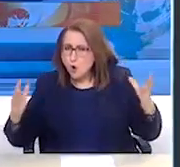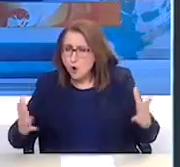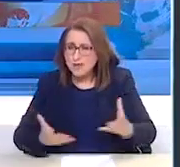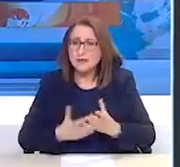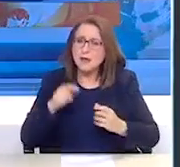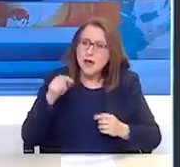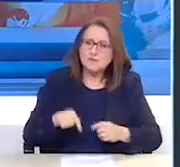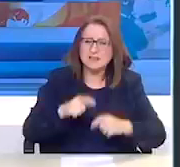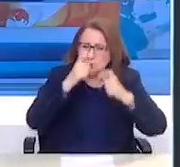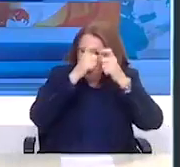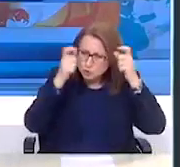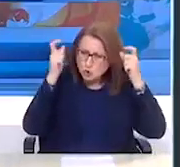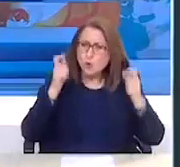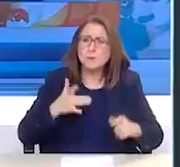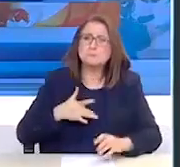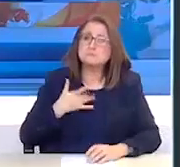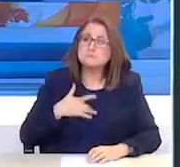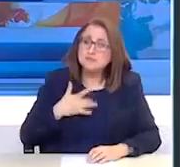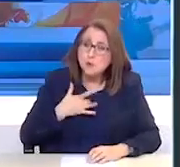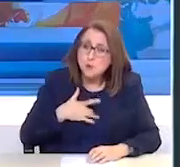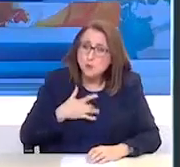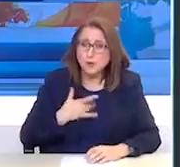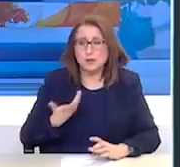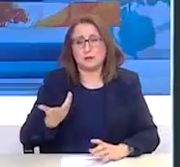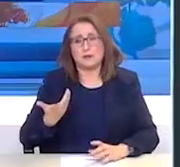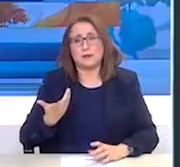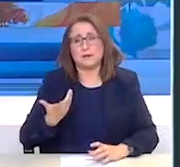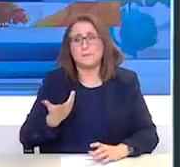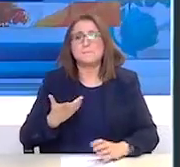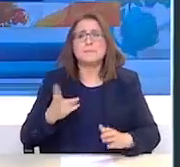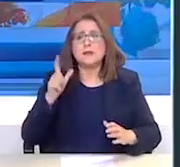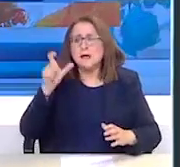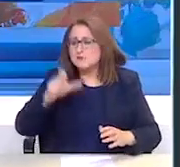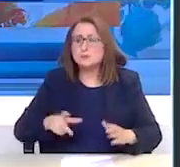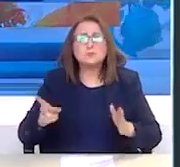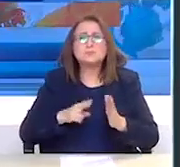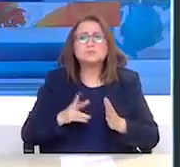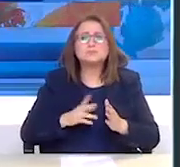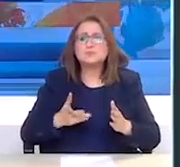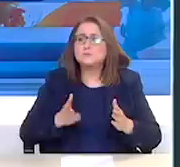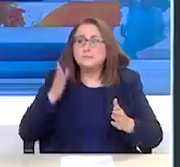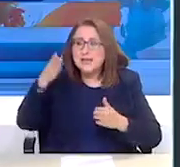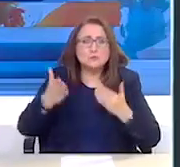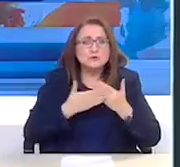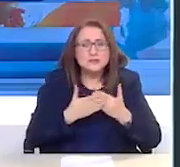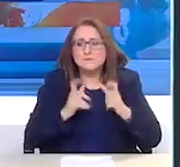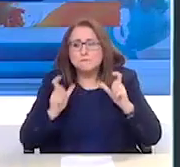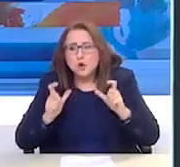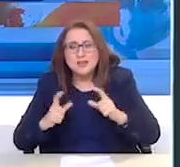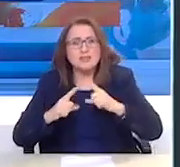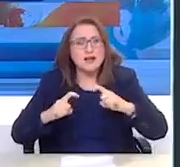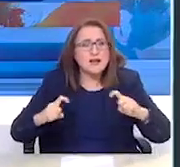φροντίδα υγείας, γιατροί, νοσηλευτές, ψυχολόγοι, επισκέπτες υγείας, έτσι ώστε να παρέχουμε